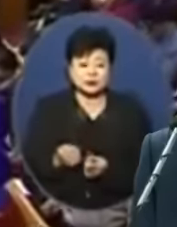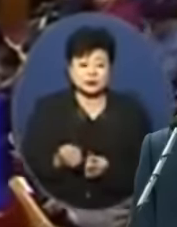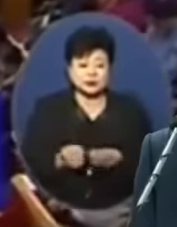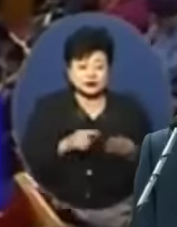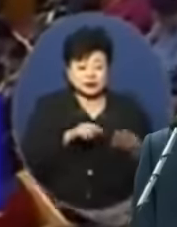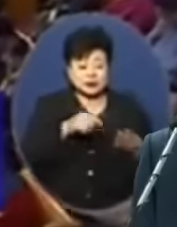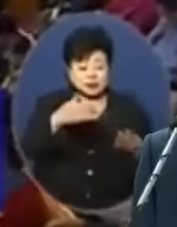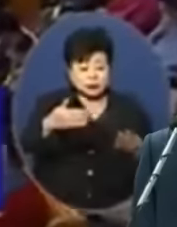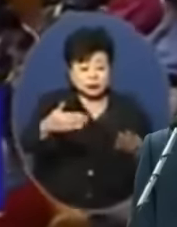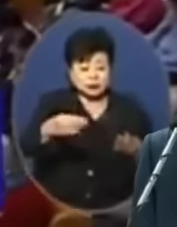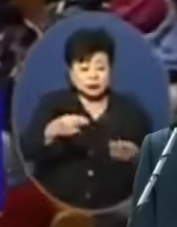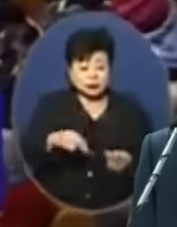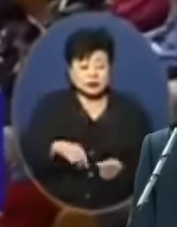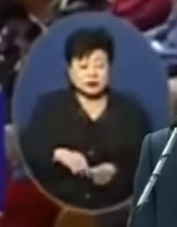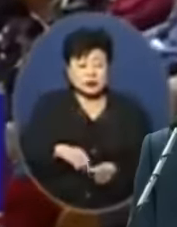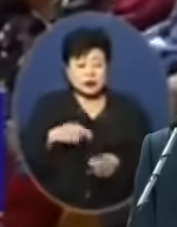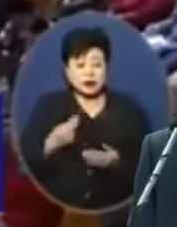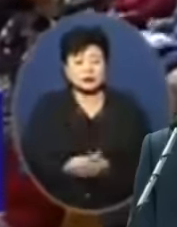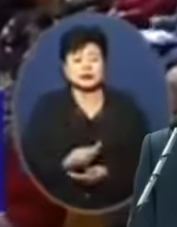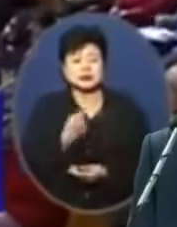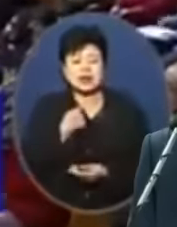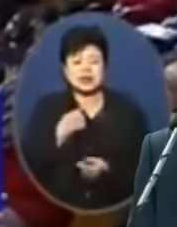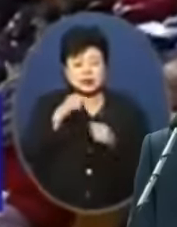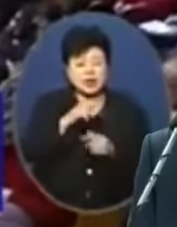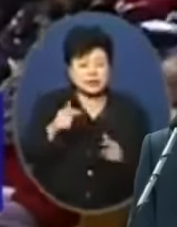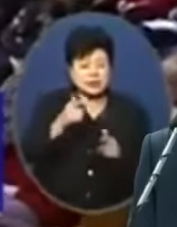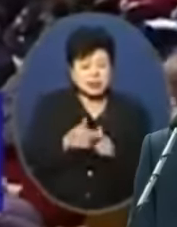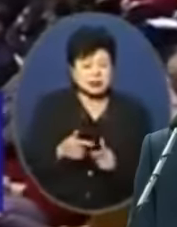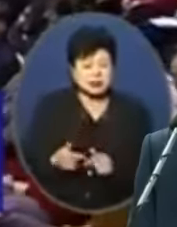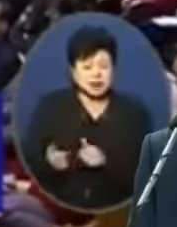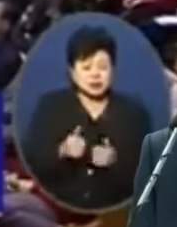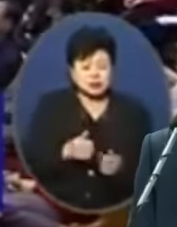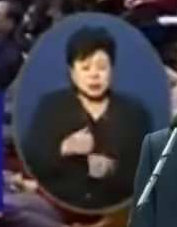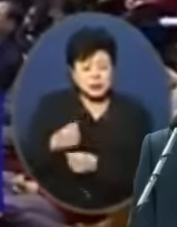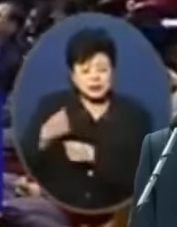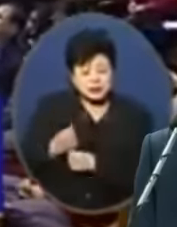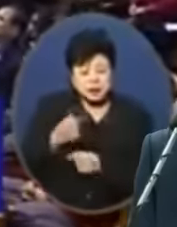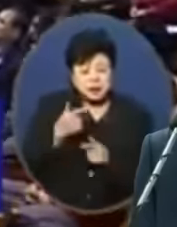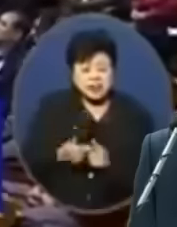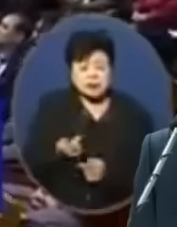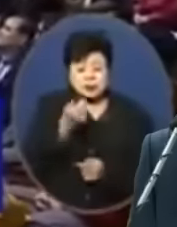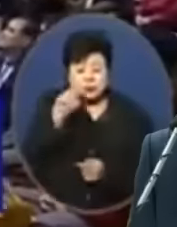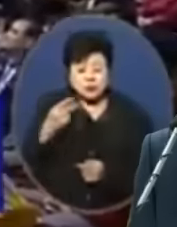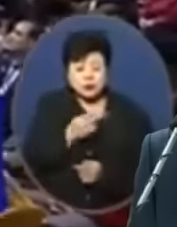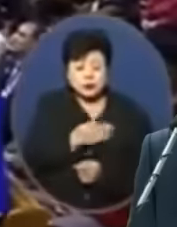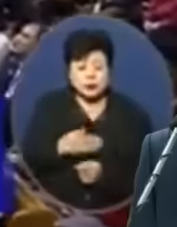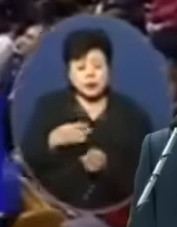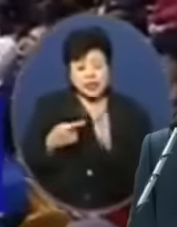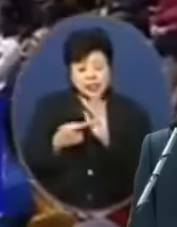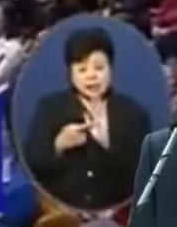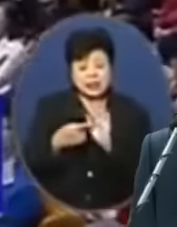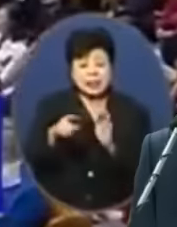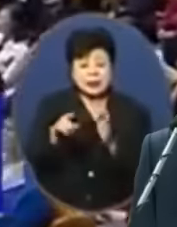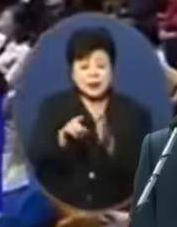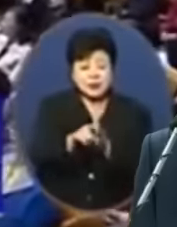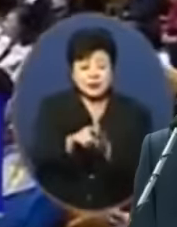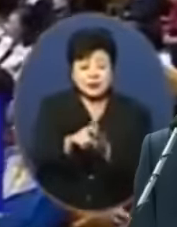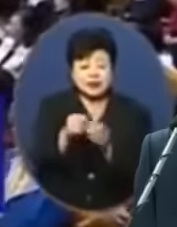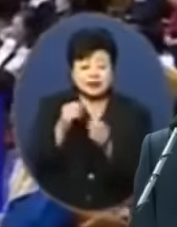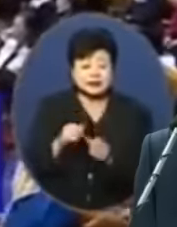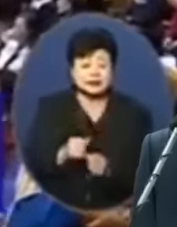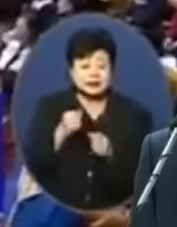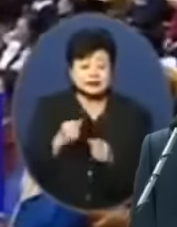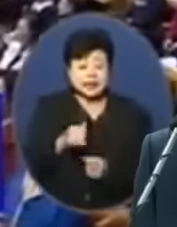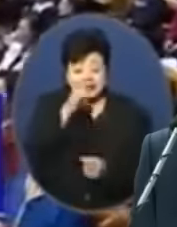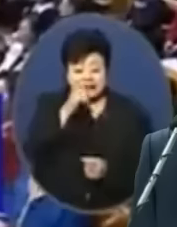때림을 당하여도 망하지 아니하고 우리가 항상 예수의 죽음을 몸에 짊어지면 예수의 생명이 또한 우리 몸에 나타나게 하려미라. 우리 살아있는